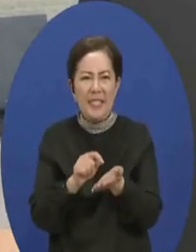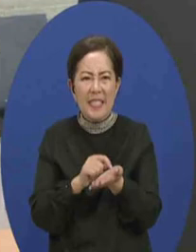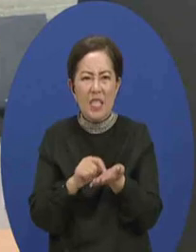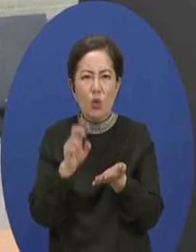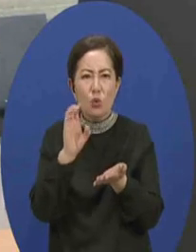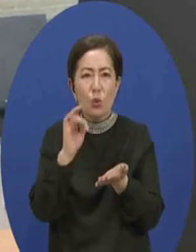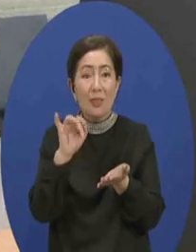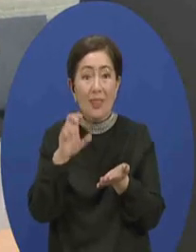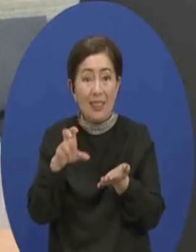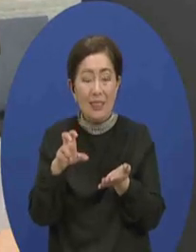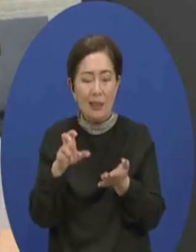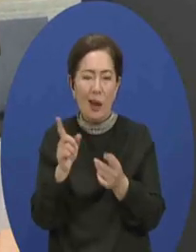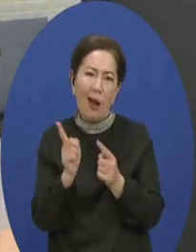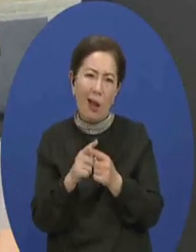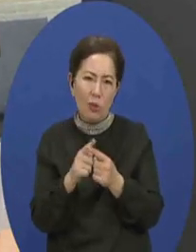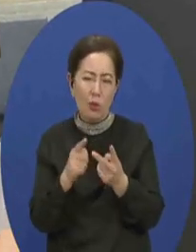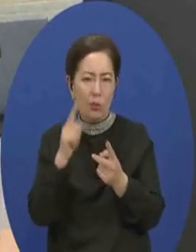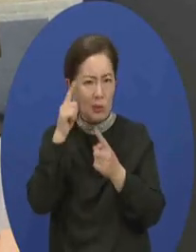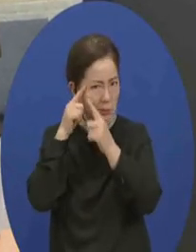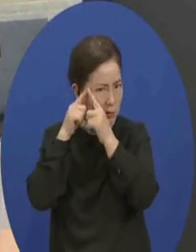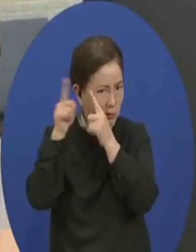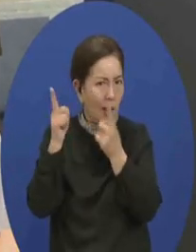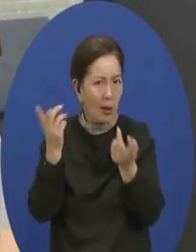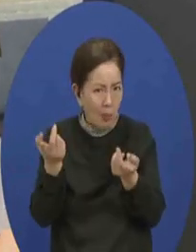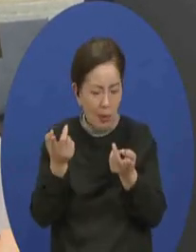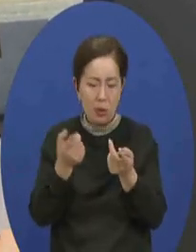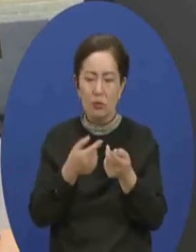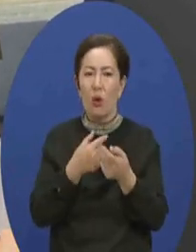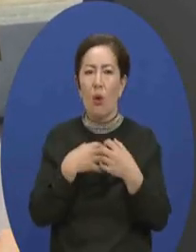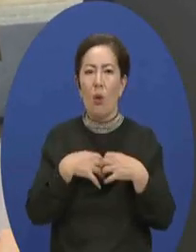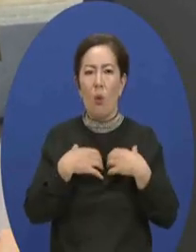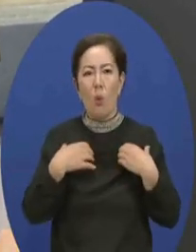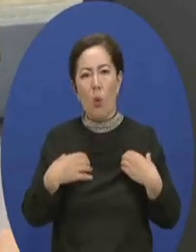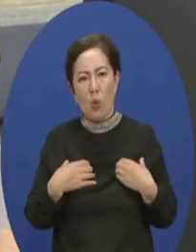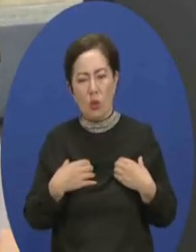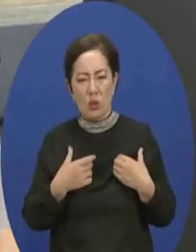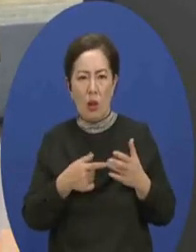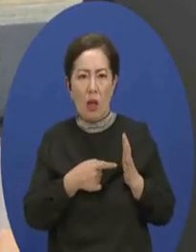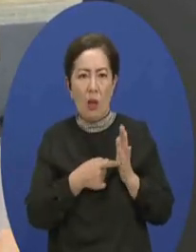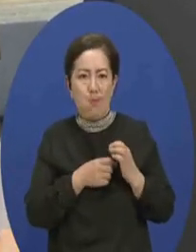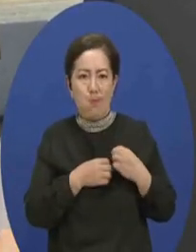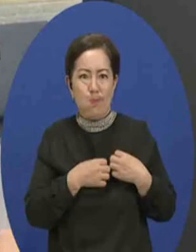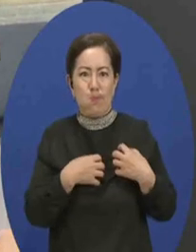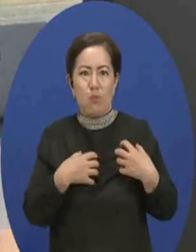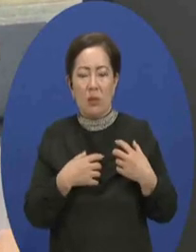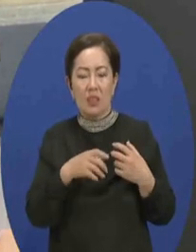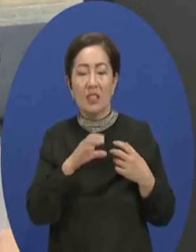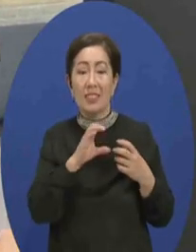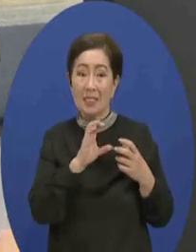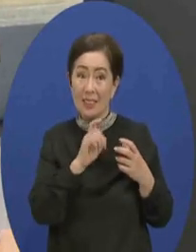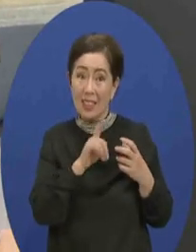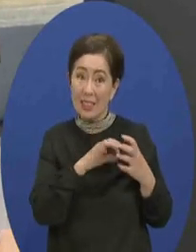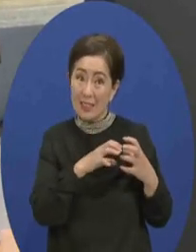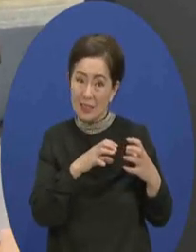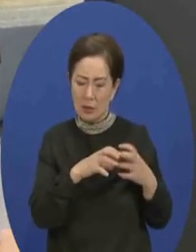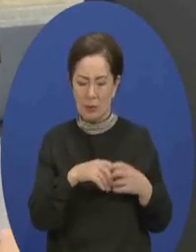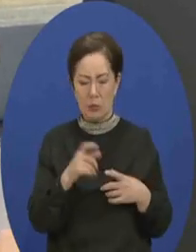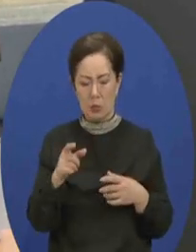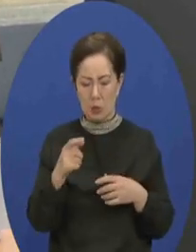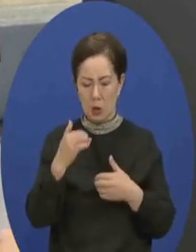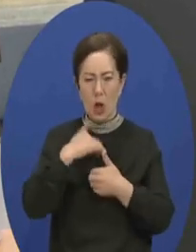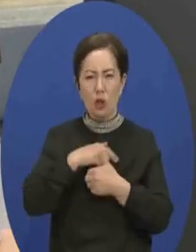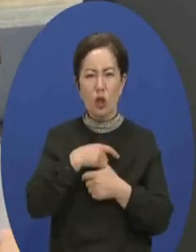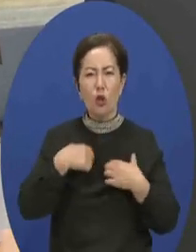тархины харвалт үүсч болно. Уушгины ахаг гурсаа болоод тэлэгдэх гэх мэт уушгины суурь эмгүүдийн одоо бас